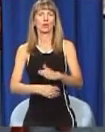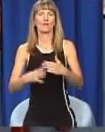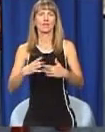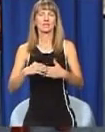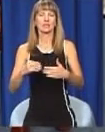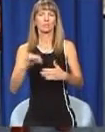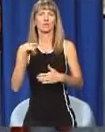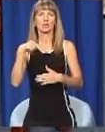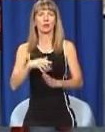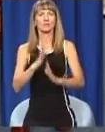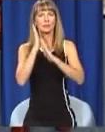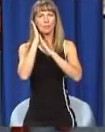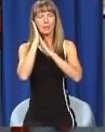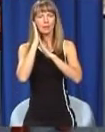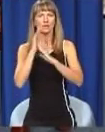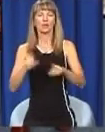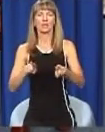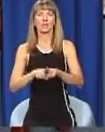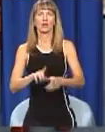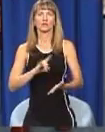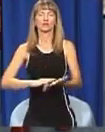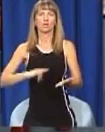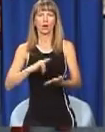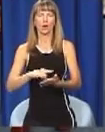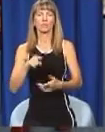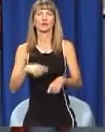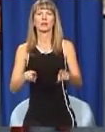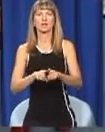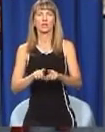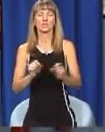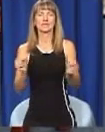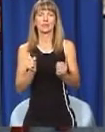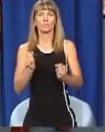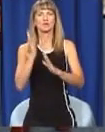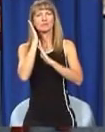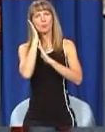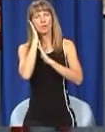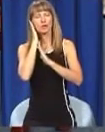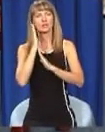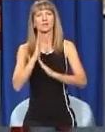там засинають. Як жабки, наприклад, вони також взимку сплять.